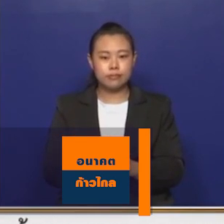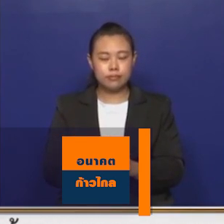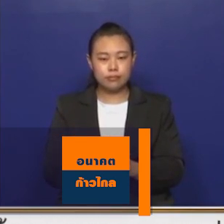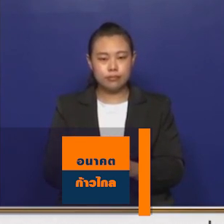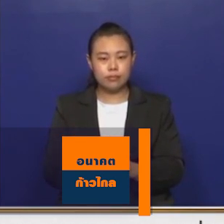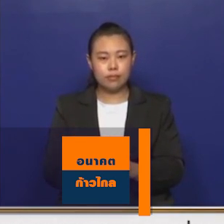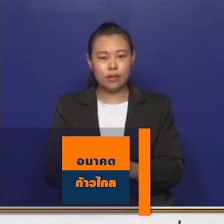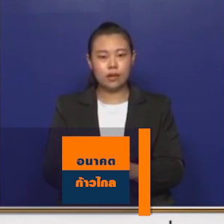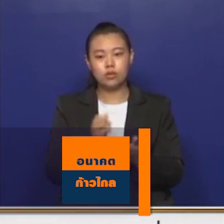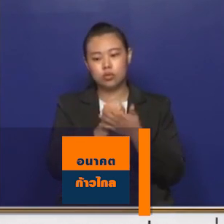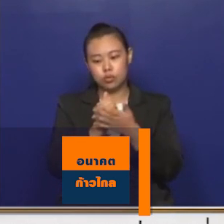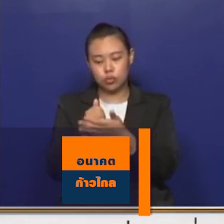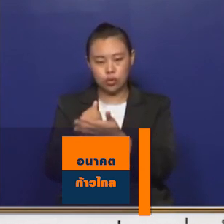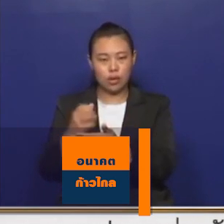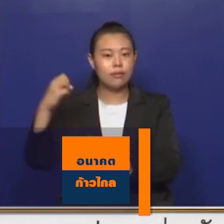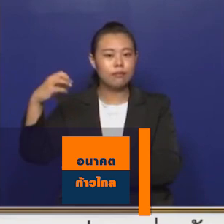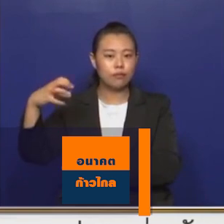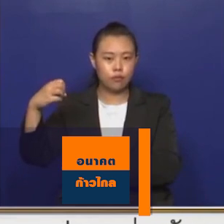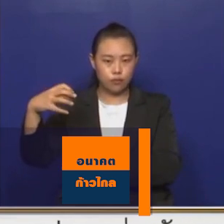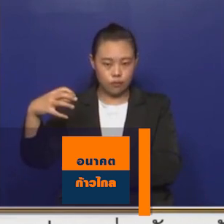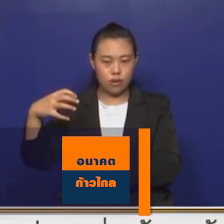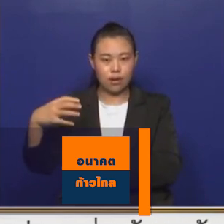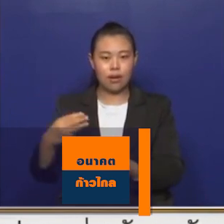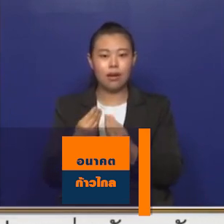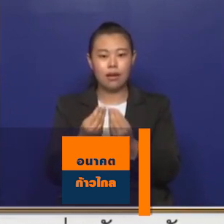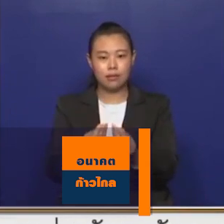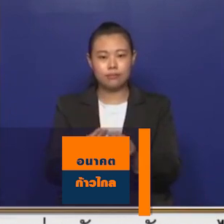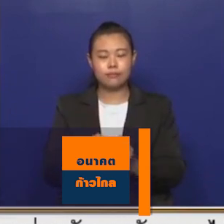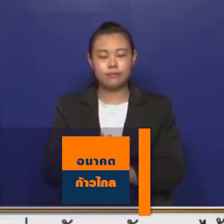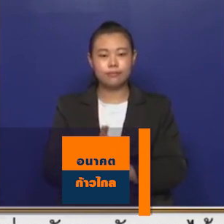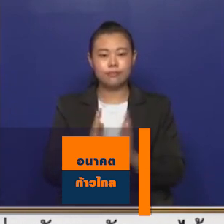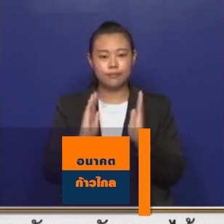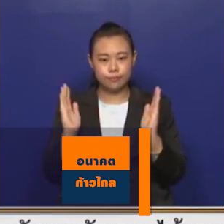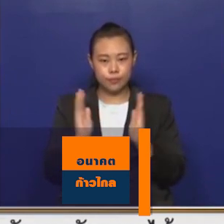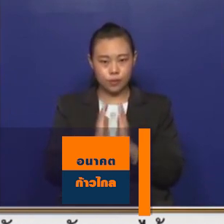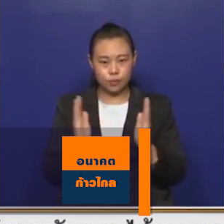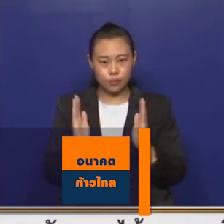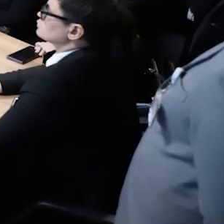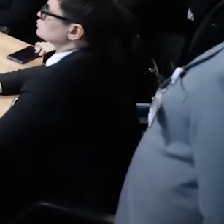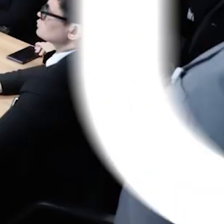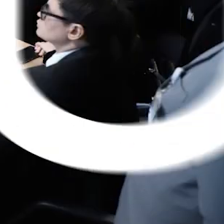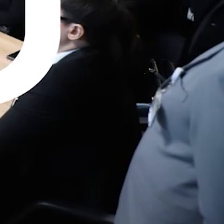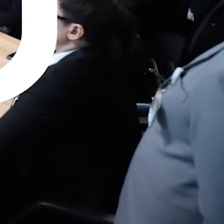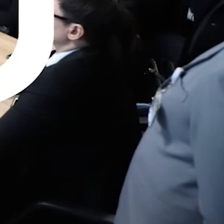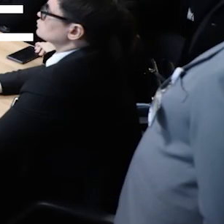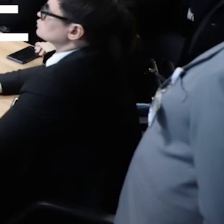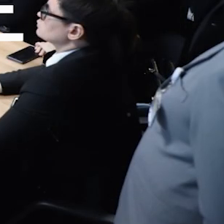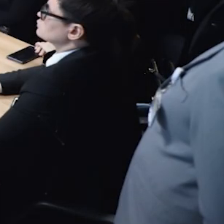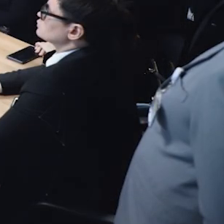ไฟฟ้าใช้เหมือนที่อื่นๆนะครับขอบคุณท่านประธานมากๆครับขอบคุณครับ เชิญท่าน